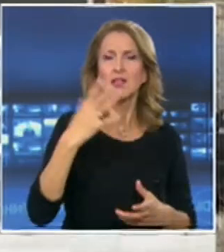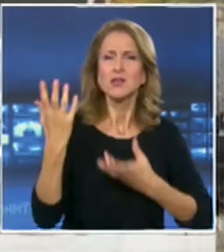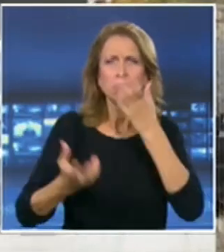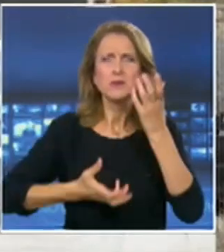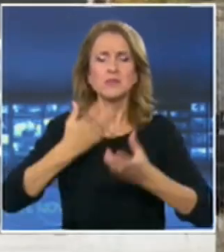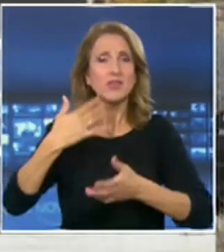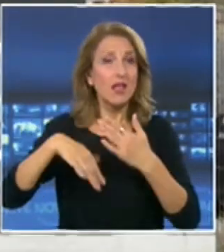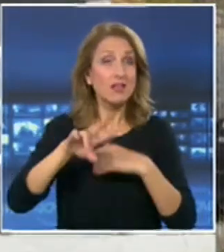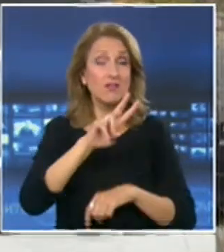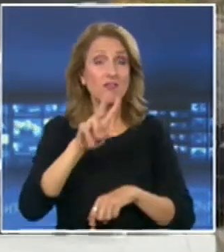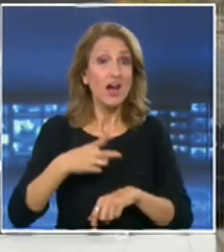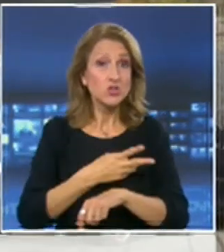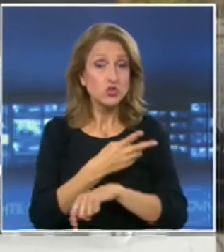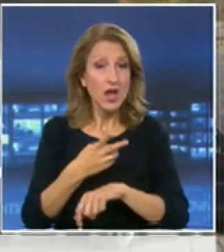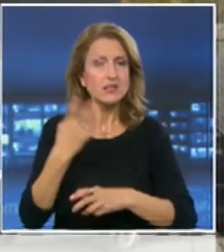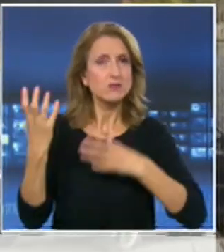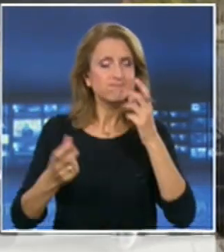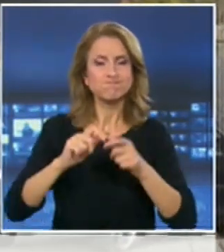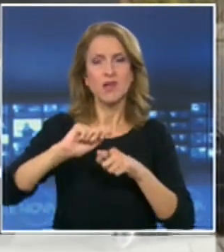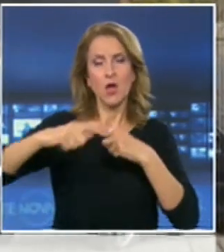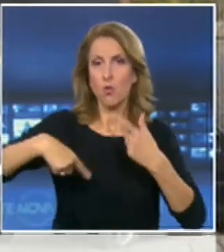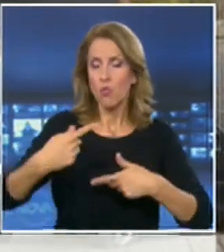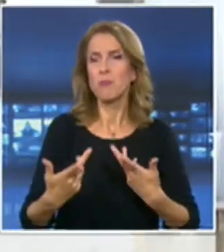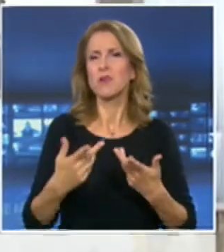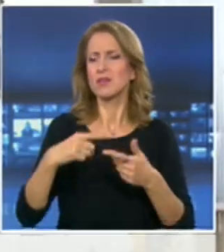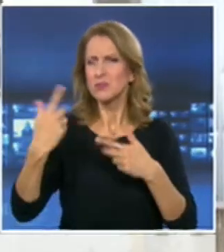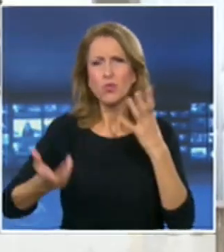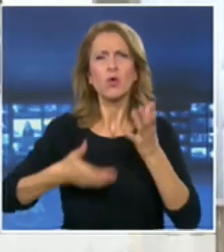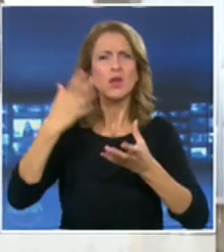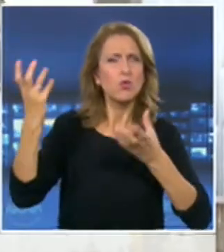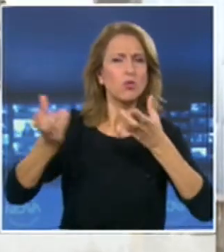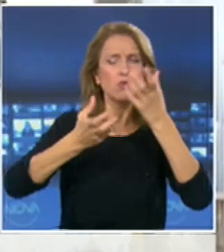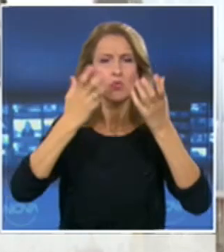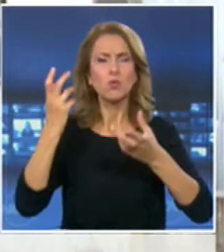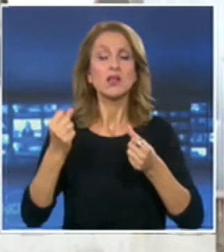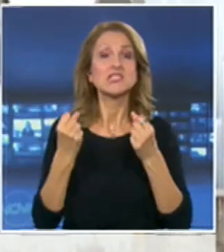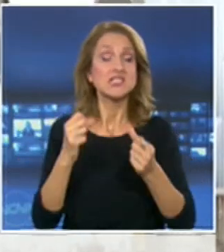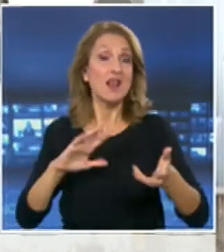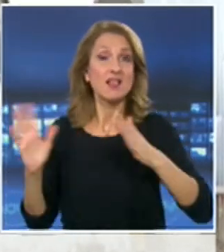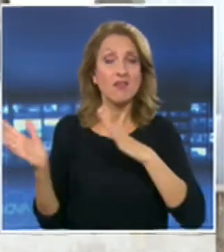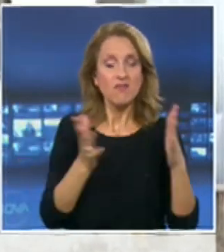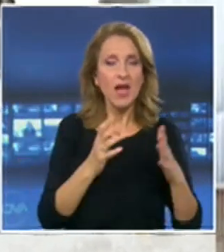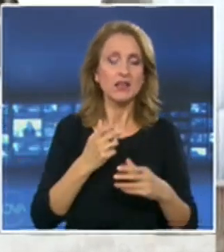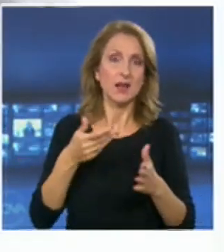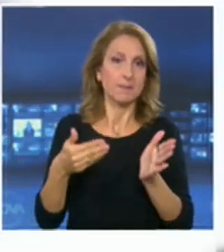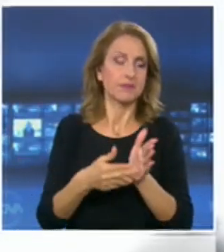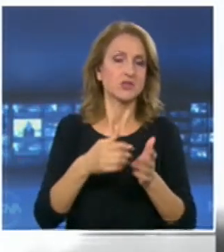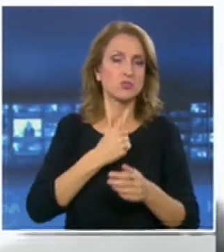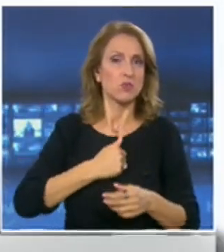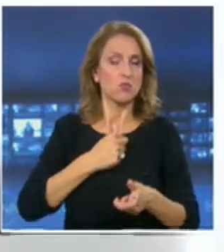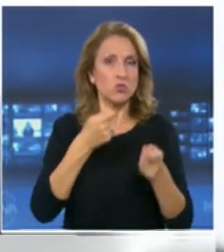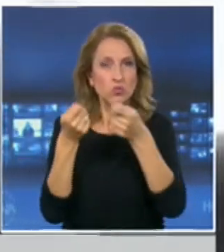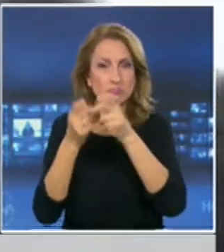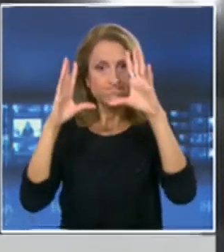суровини, пластмаса и автомобилни гуми. Часове наред районът беше отцепен, а силният вятър сериозно затрудни гасенето. В района